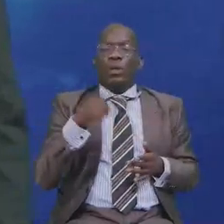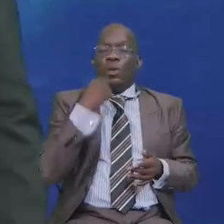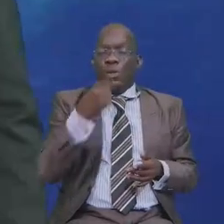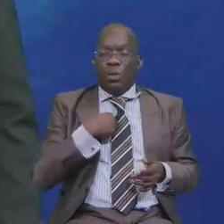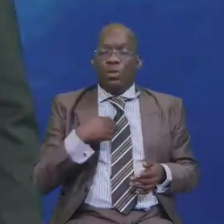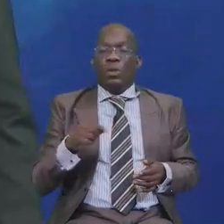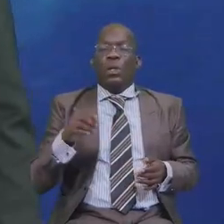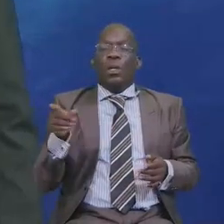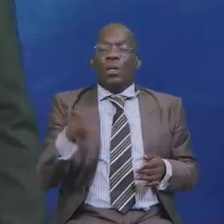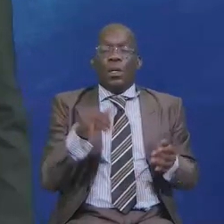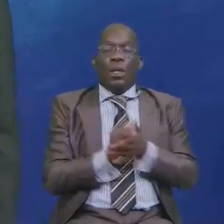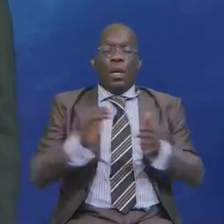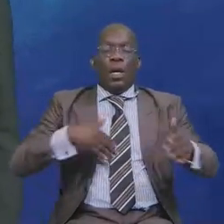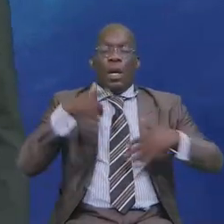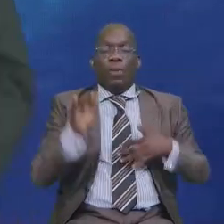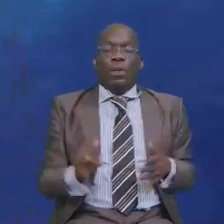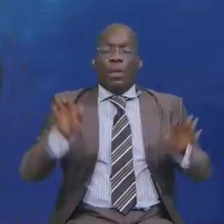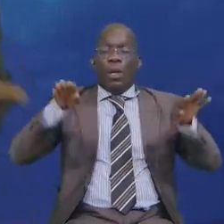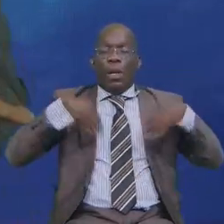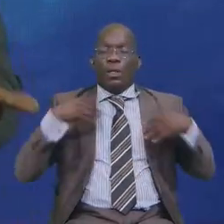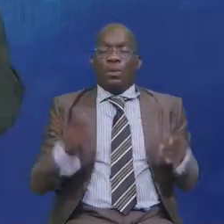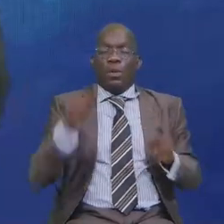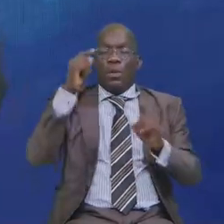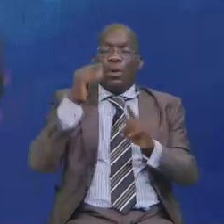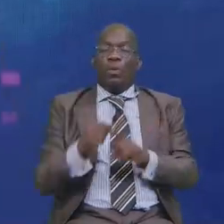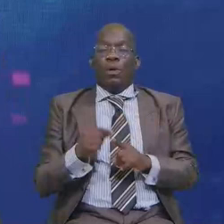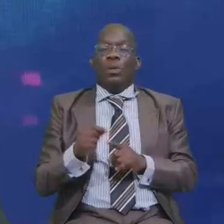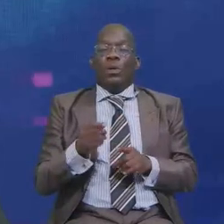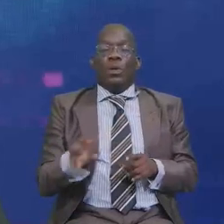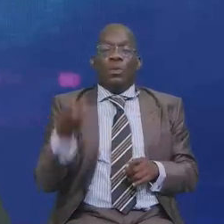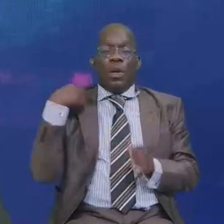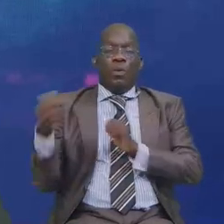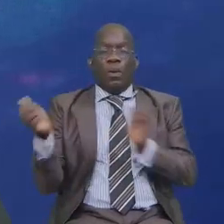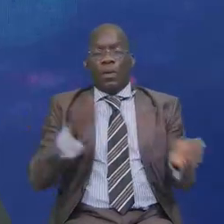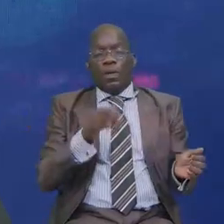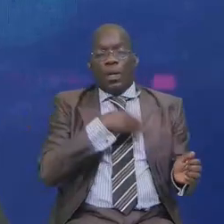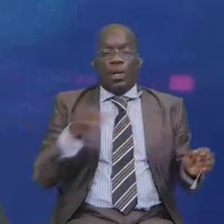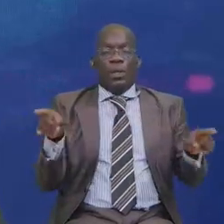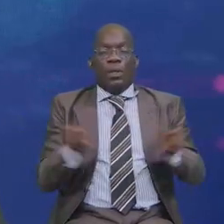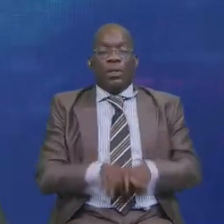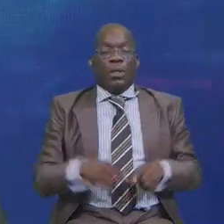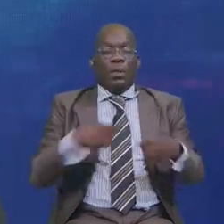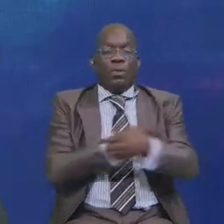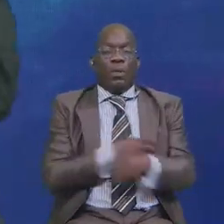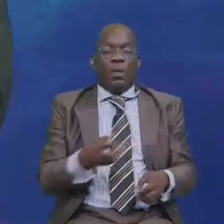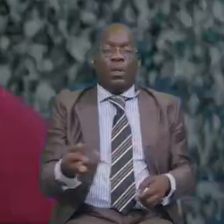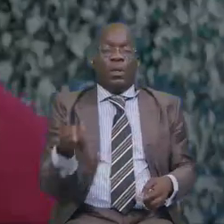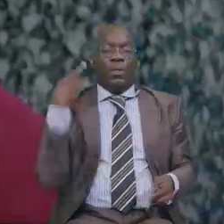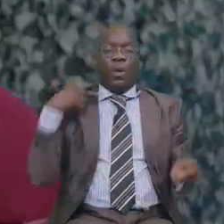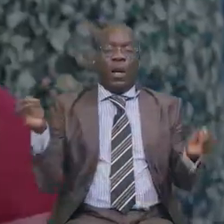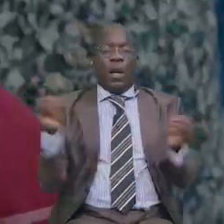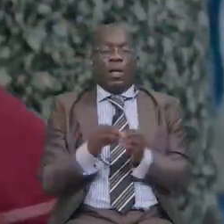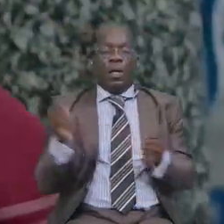qui reçu sa parole, accepté sa parole, fut baptisé, et en ce jour-là, le nombre des disciples s'augmenta